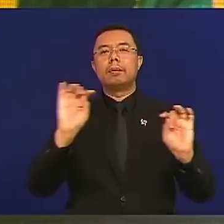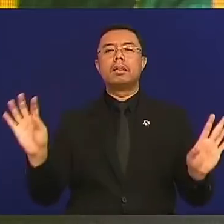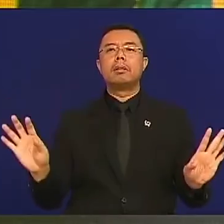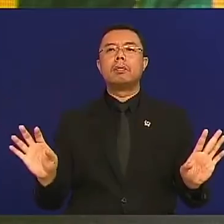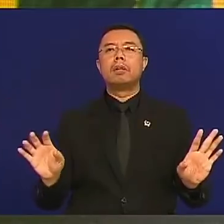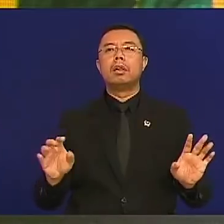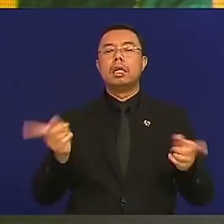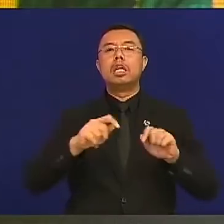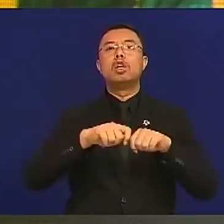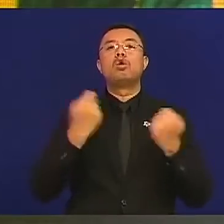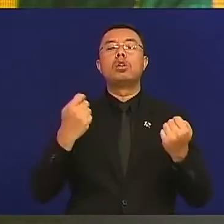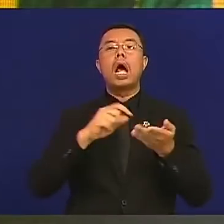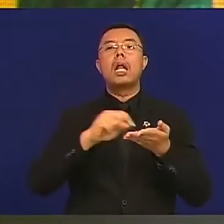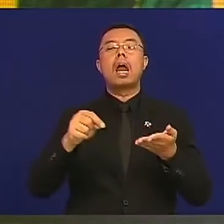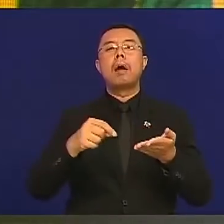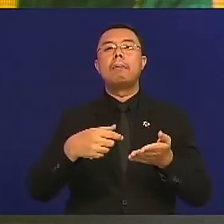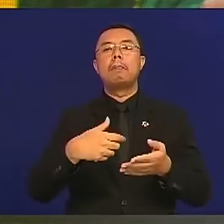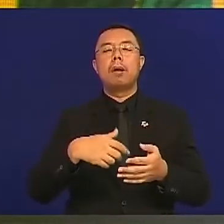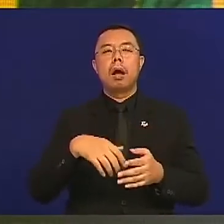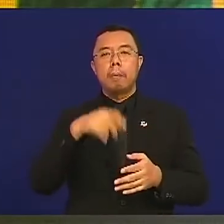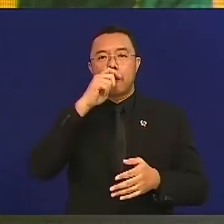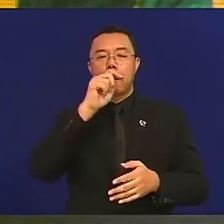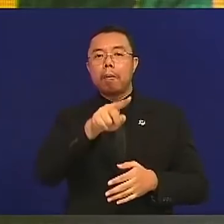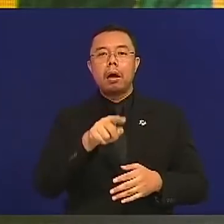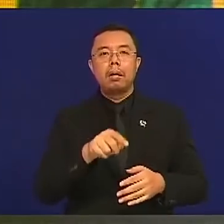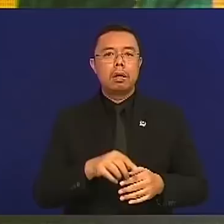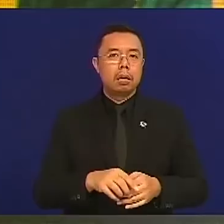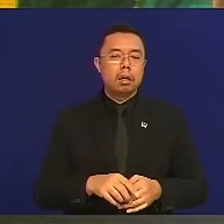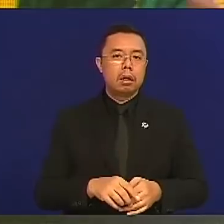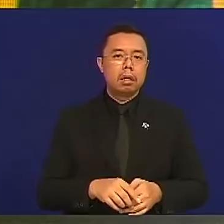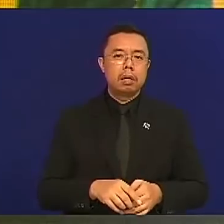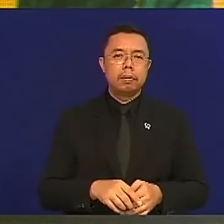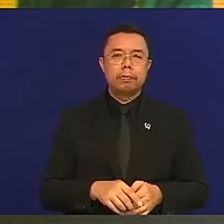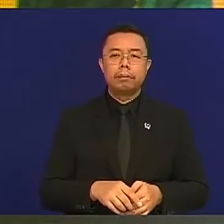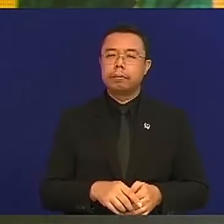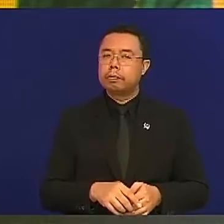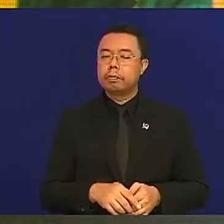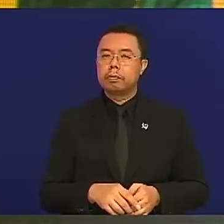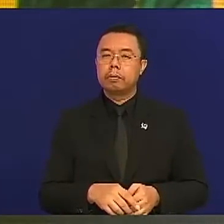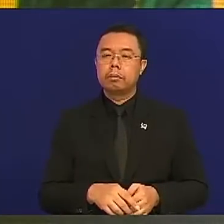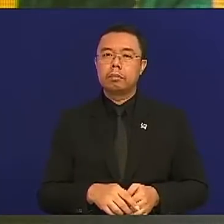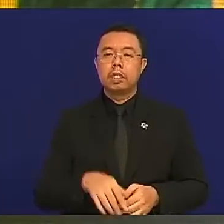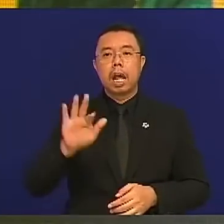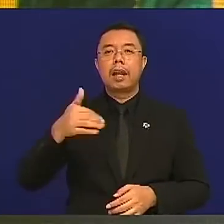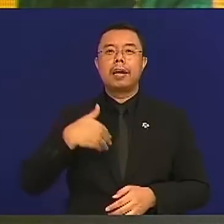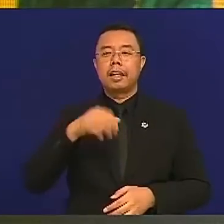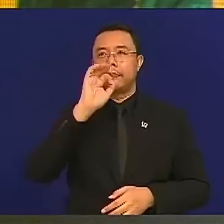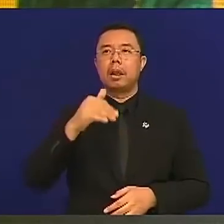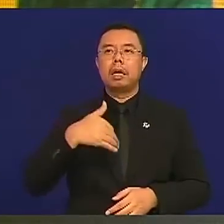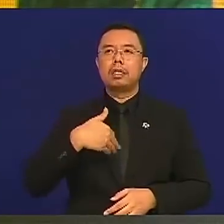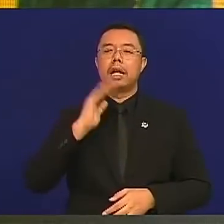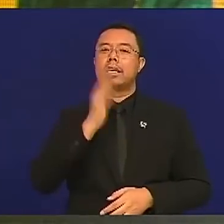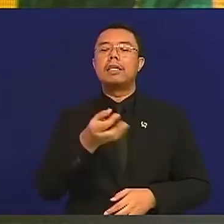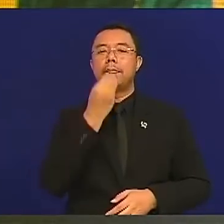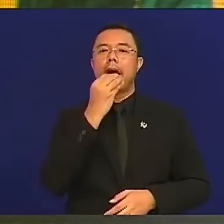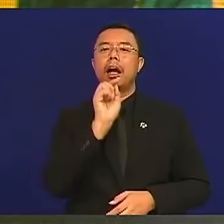gini. Jadi rusak itu nama baik itu engkok satu ini. Anak saya bilang, saya sengaja